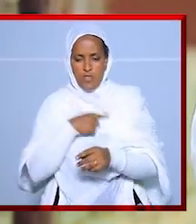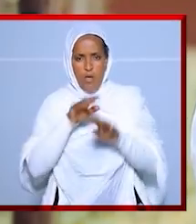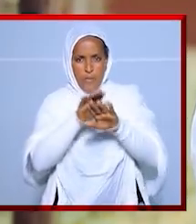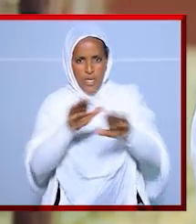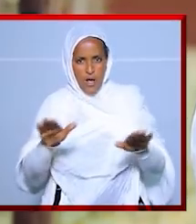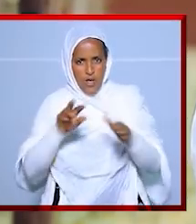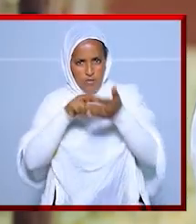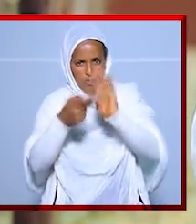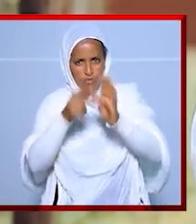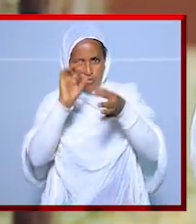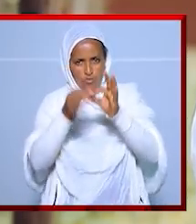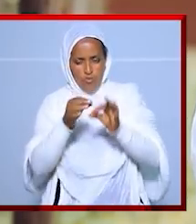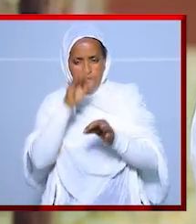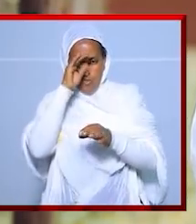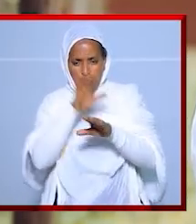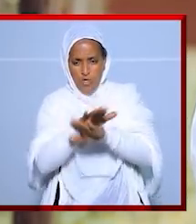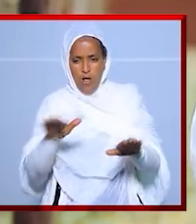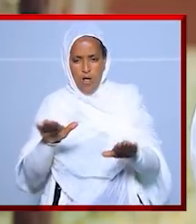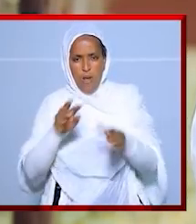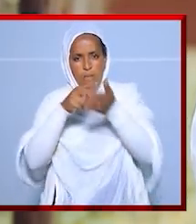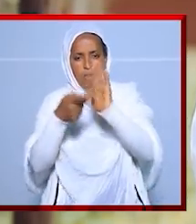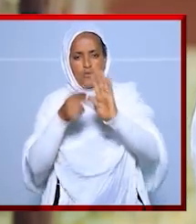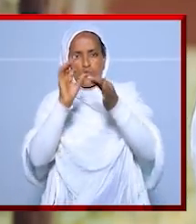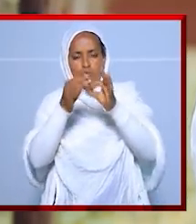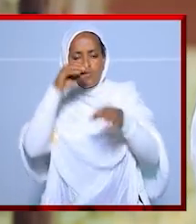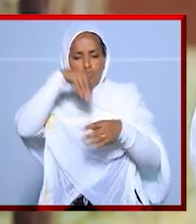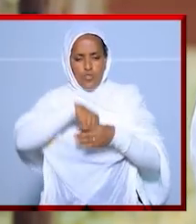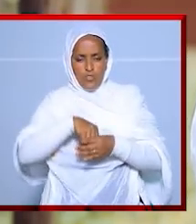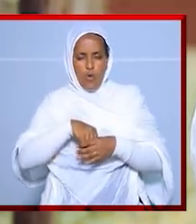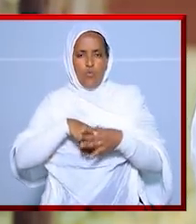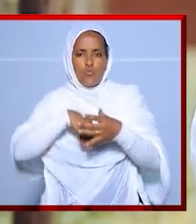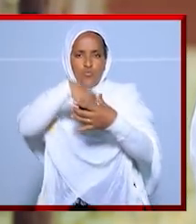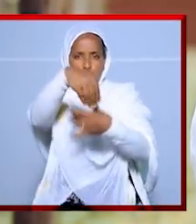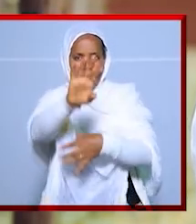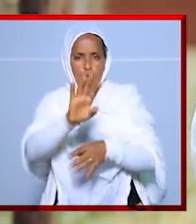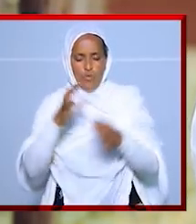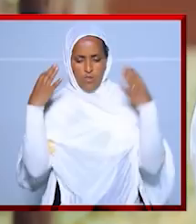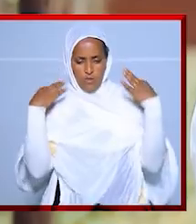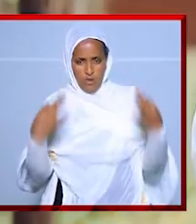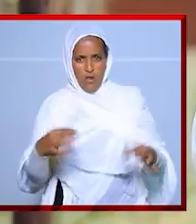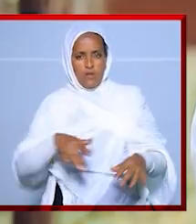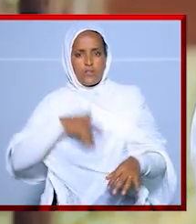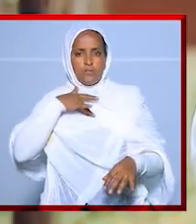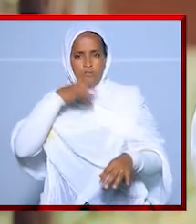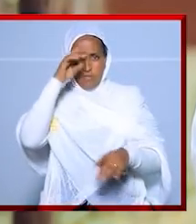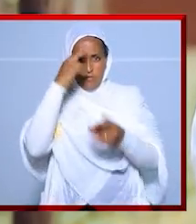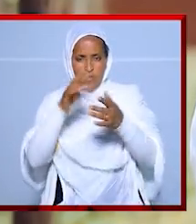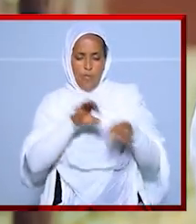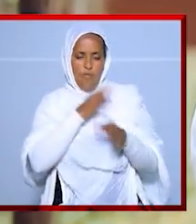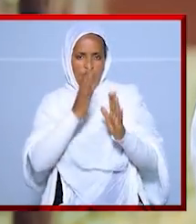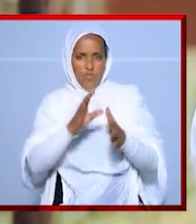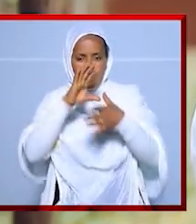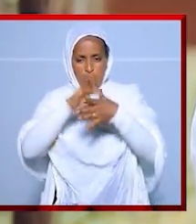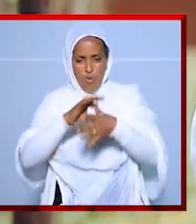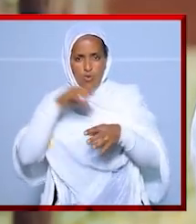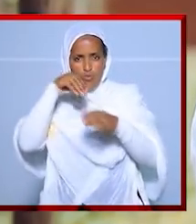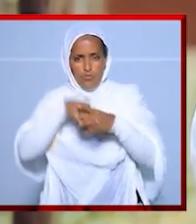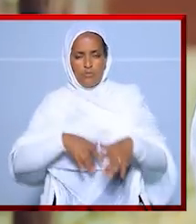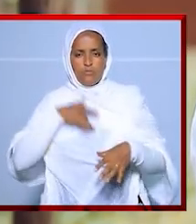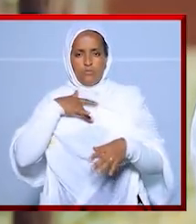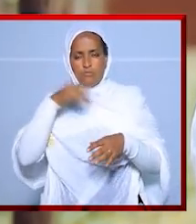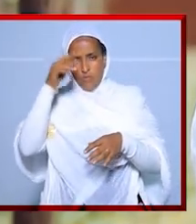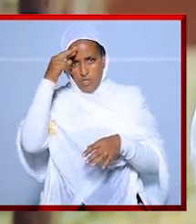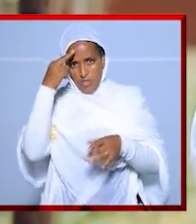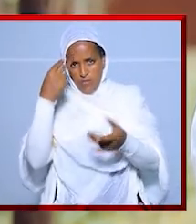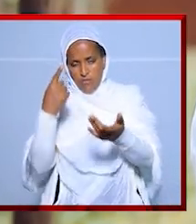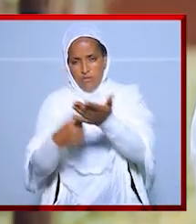አለም እኛ መረጋጋት የምንለው። አንድ ሰው የተረጋጋ ሰው ነው የሚባለው ውስጣዊና ውጫዊ ጤንነት ሲሰማው ነው። መንፈሳዊና ስጋዊ ጤንነት